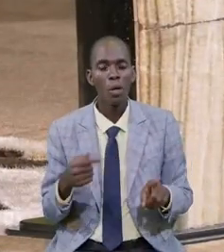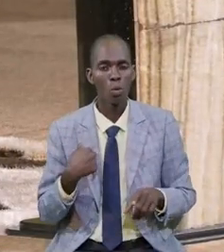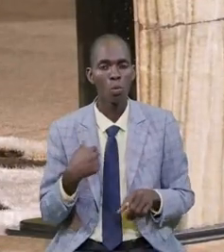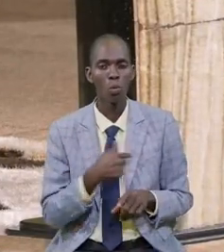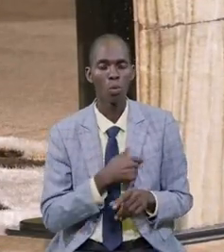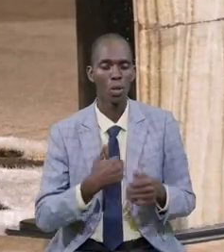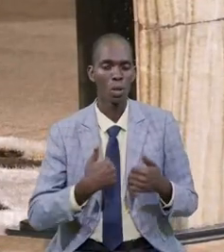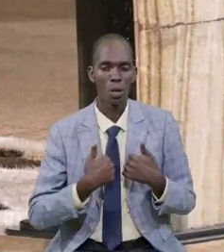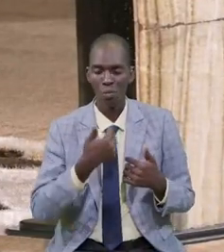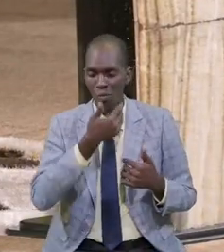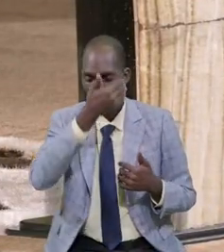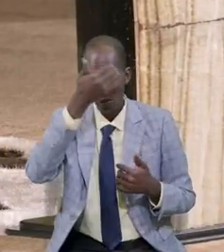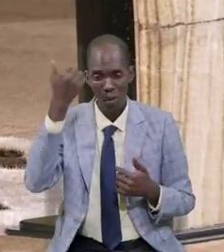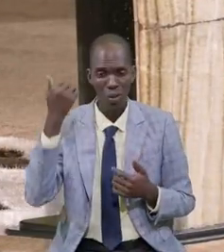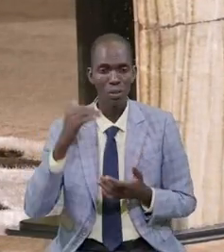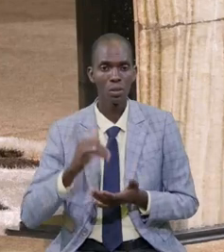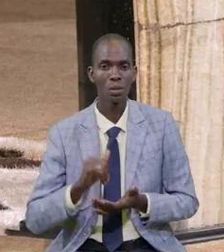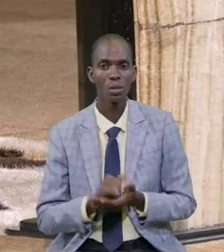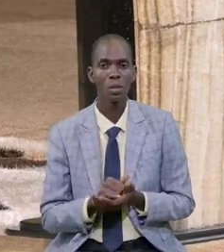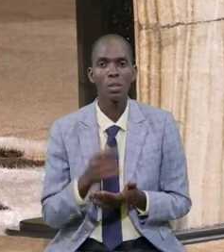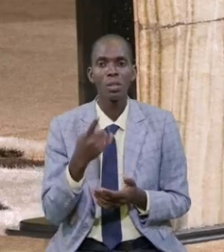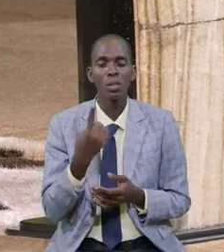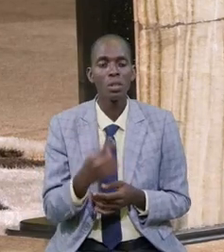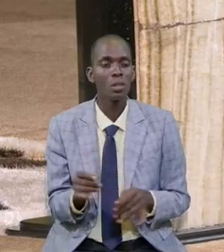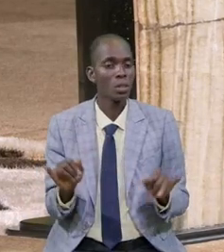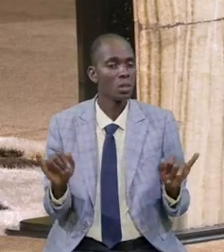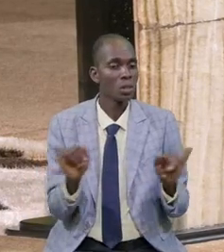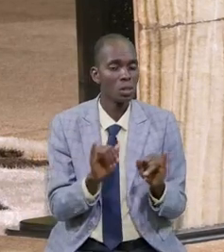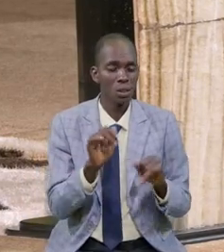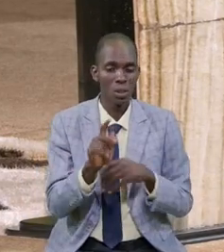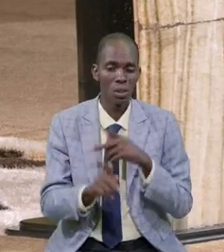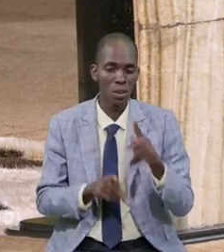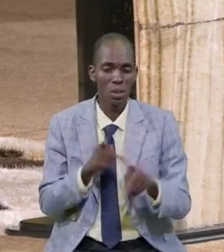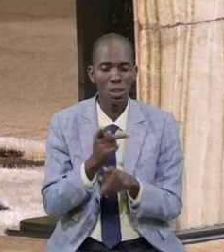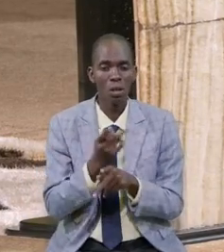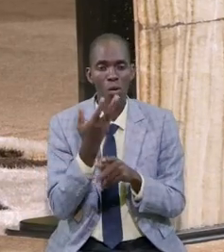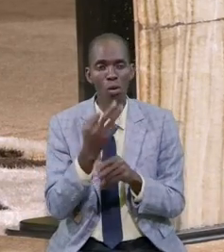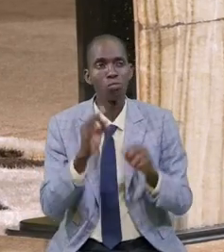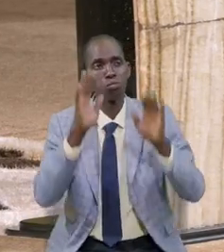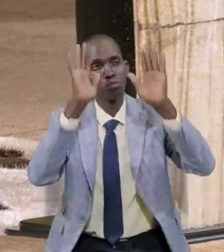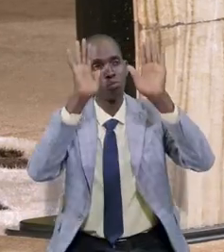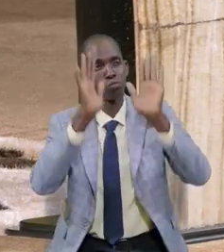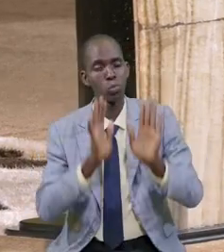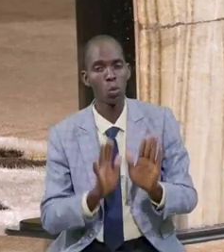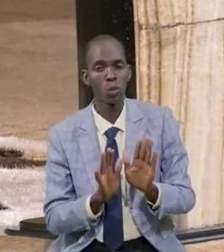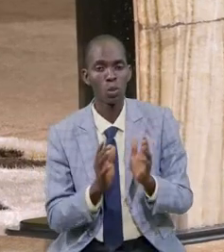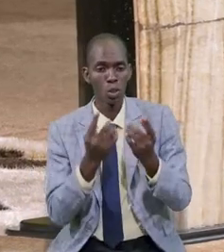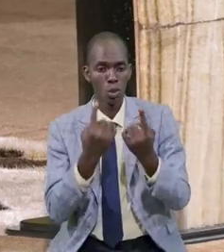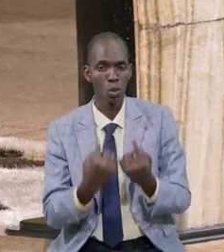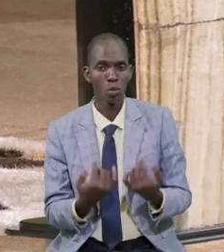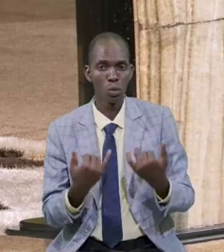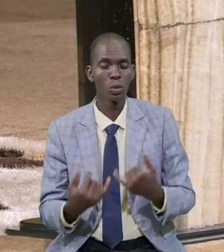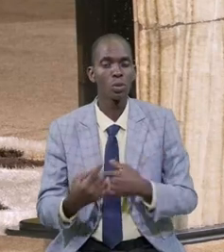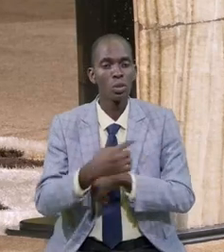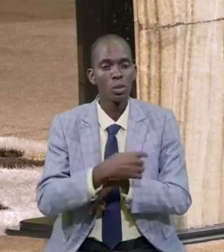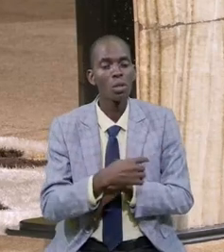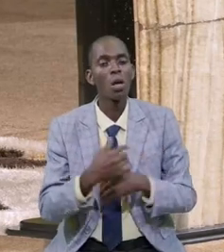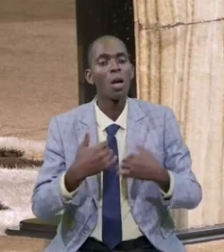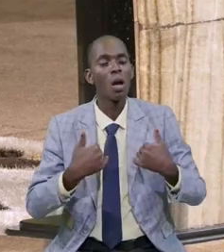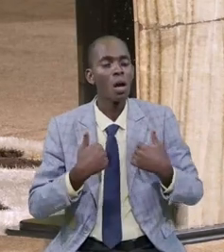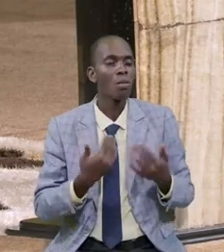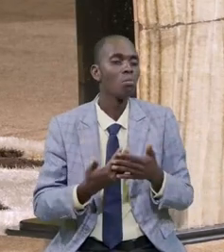comment Dieu vous a délivré des choses. Ce dont vous a délivré, on a oublié tout cela. Les mêmes problèmes se posent ce